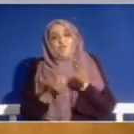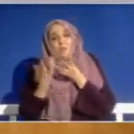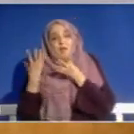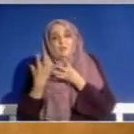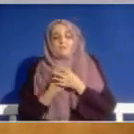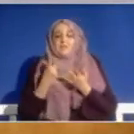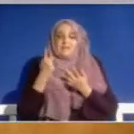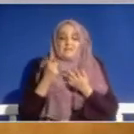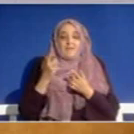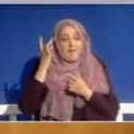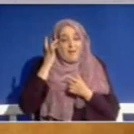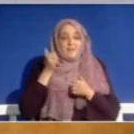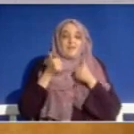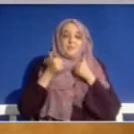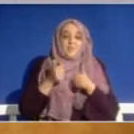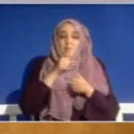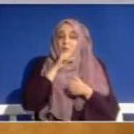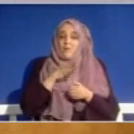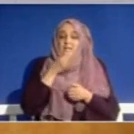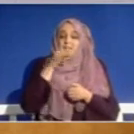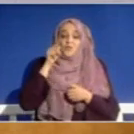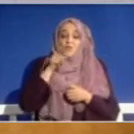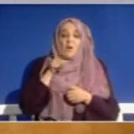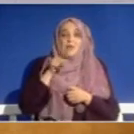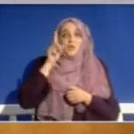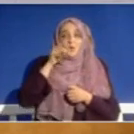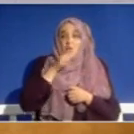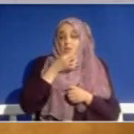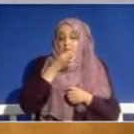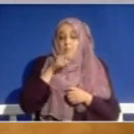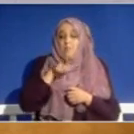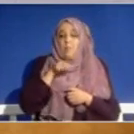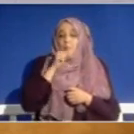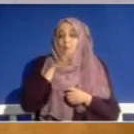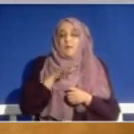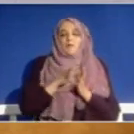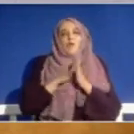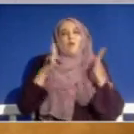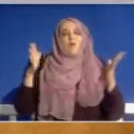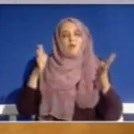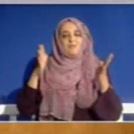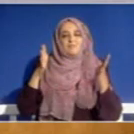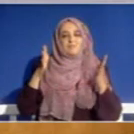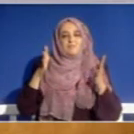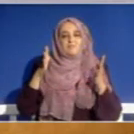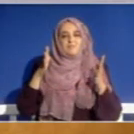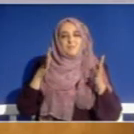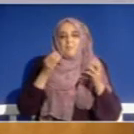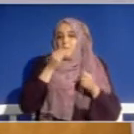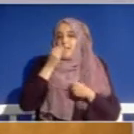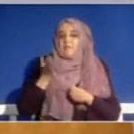التي مدحه الله تعالى بها، وإنك لعلى خلق عظيم. فلابد للجار الذي